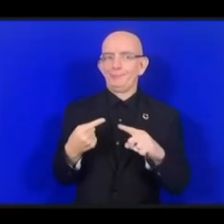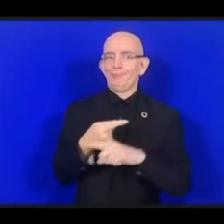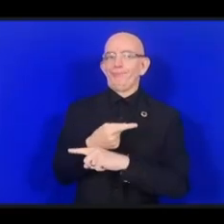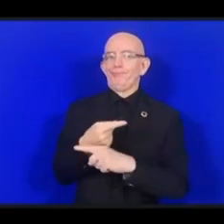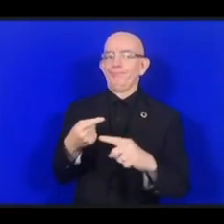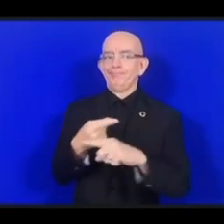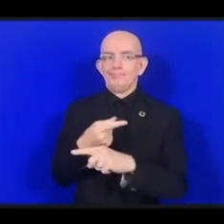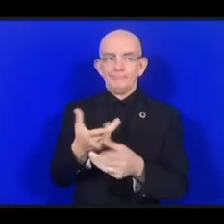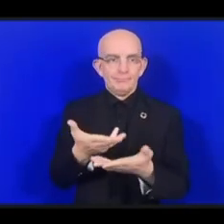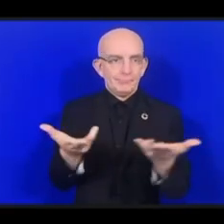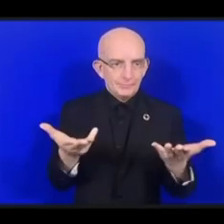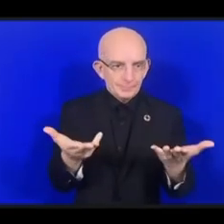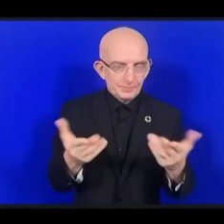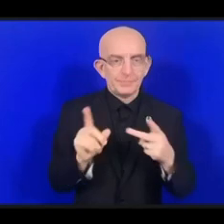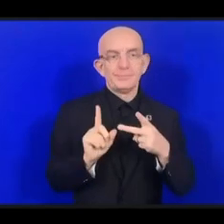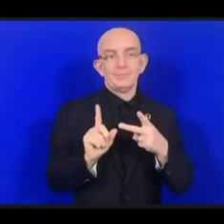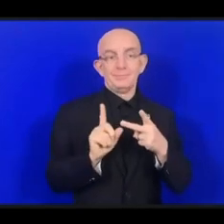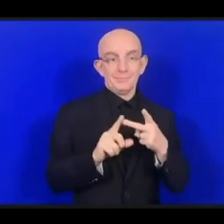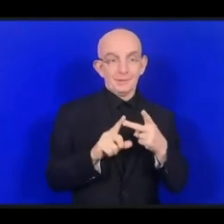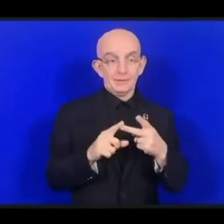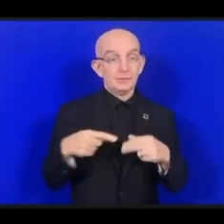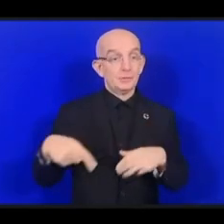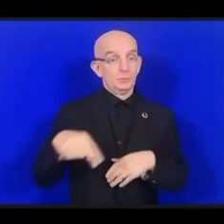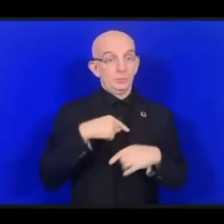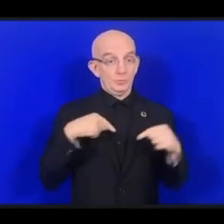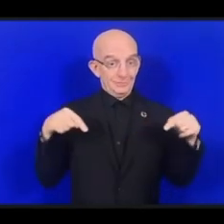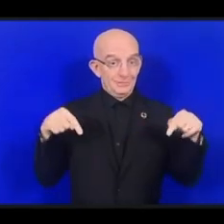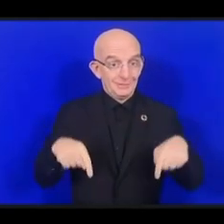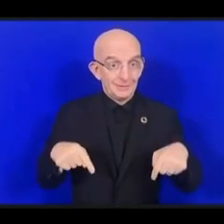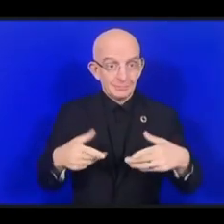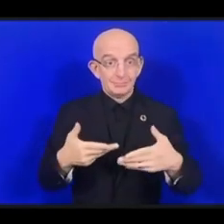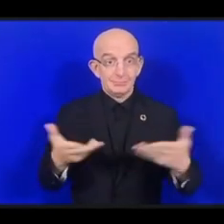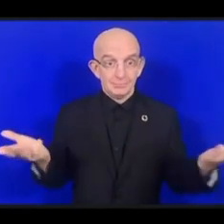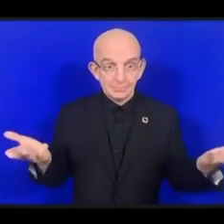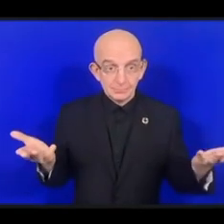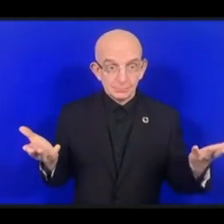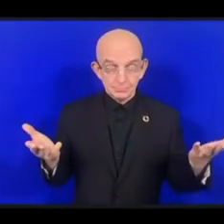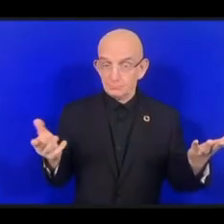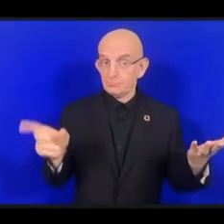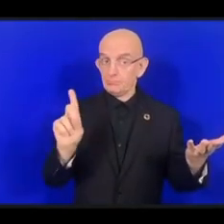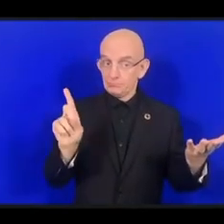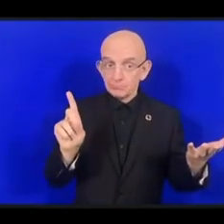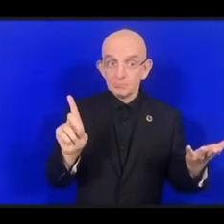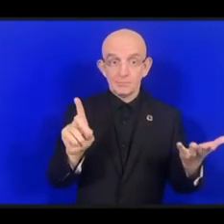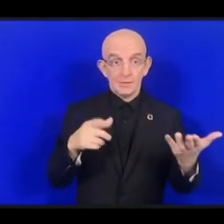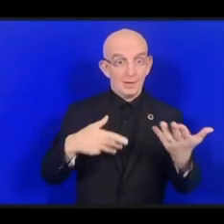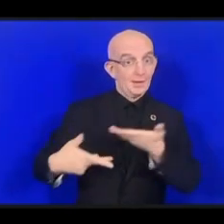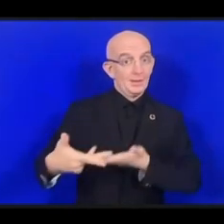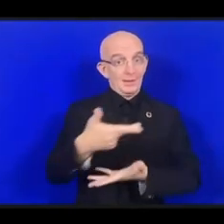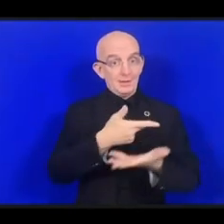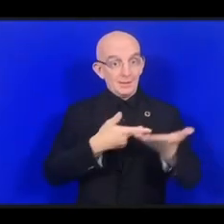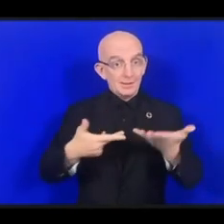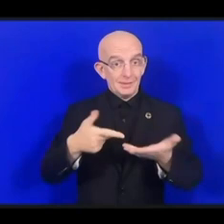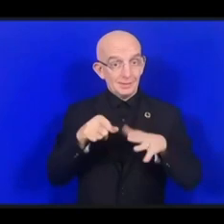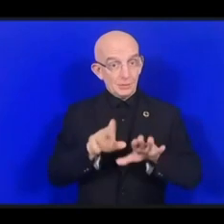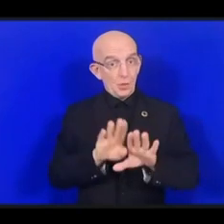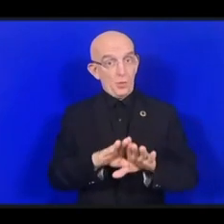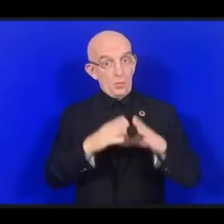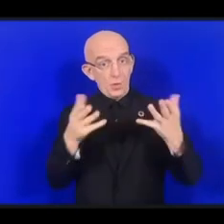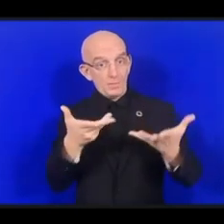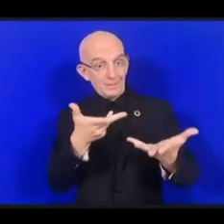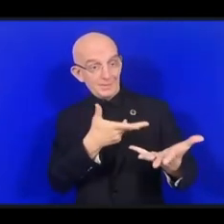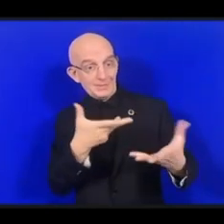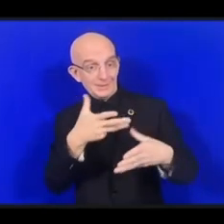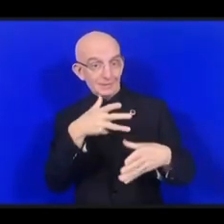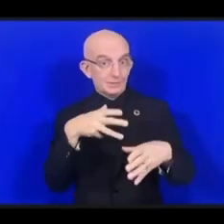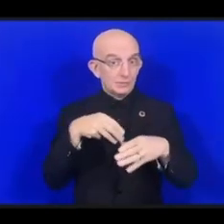网。但是呢，一个重要的前提是我们必须要解决气候变化的问题，减少气候变化带来的影响。解决气候